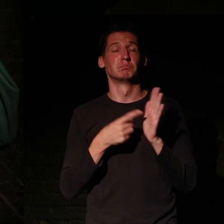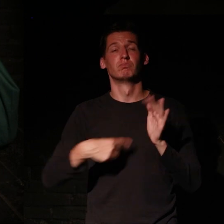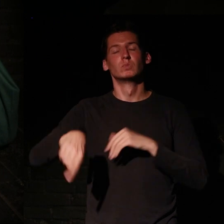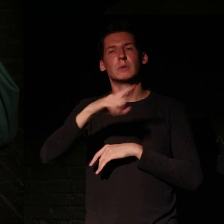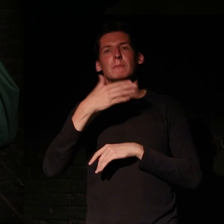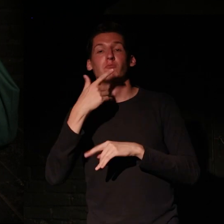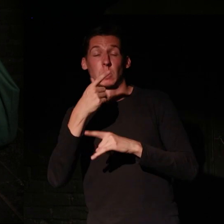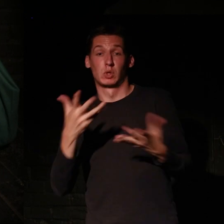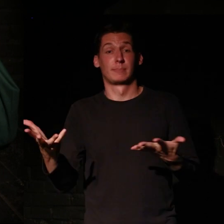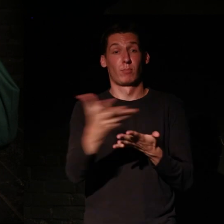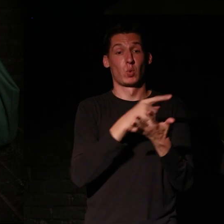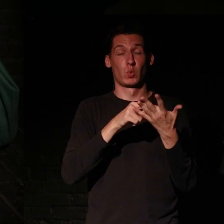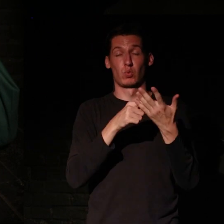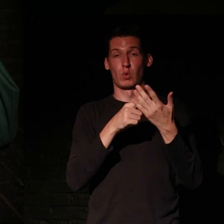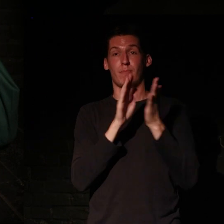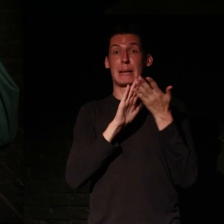katolicki,